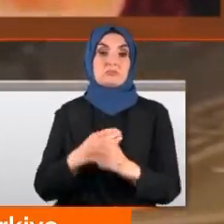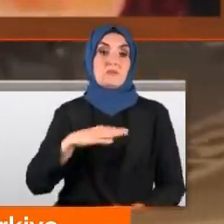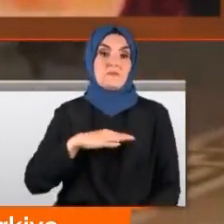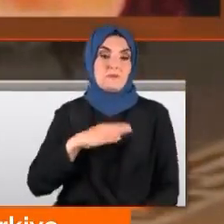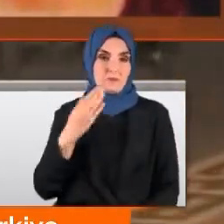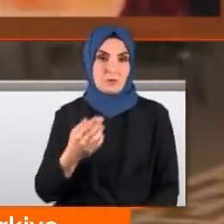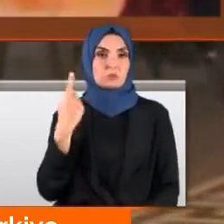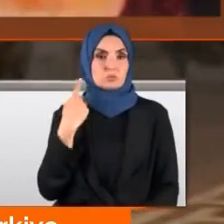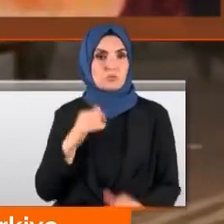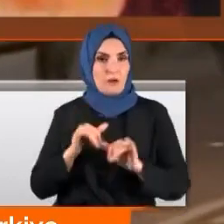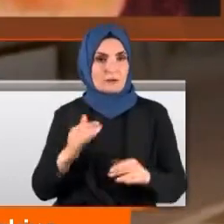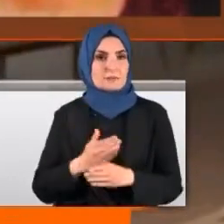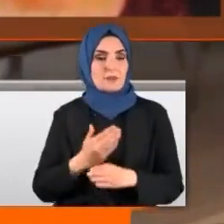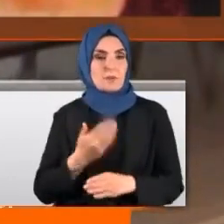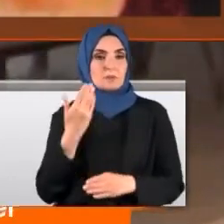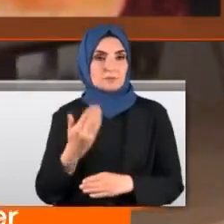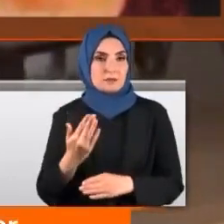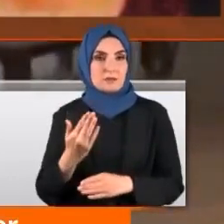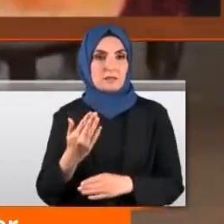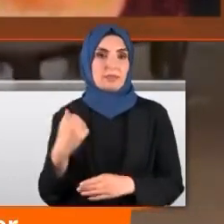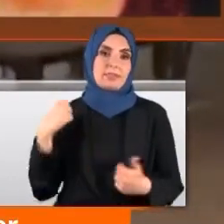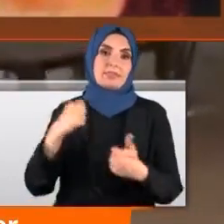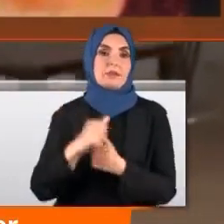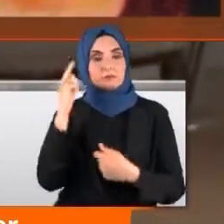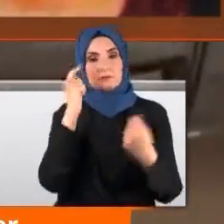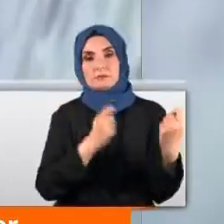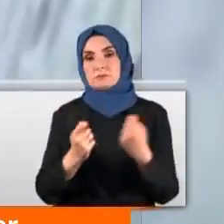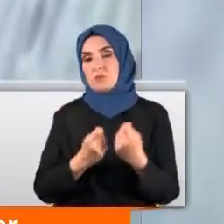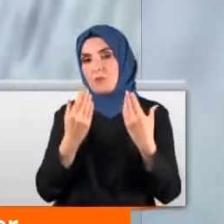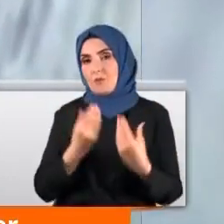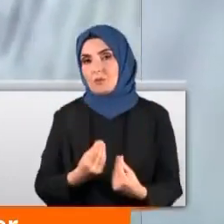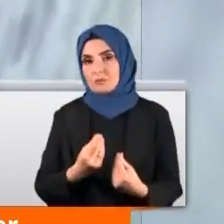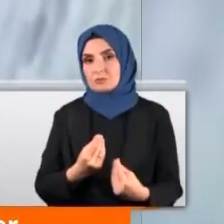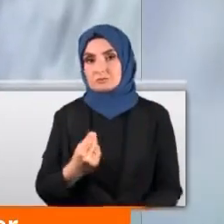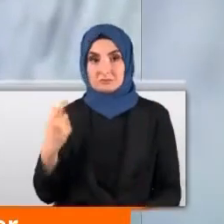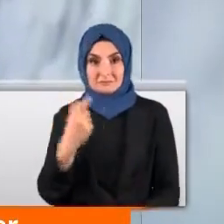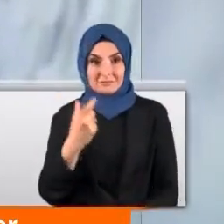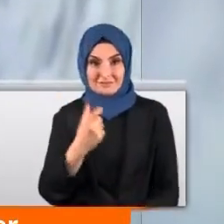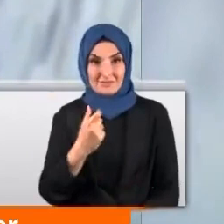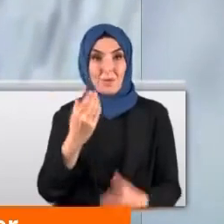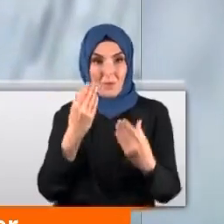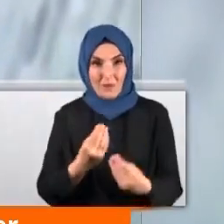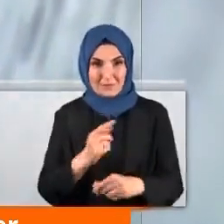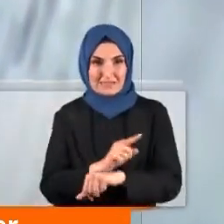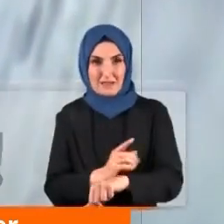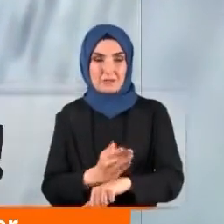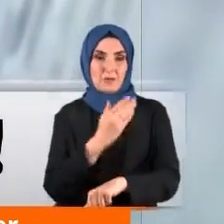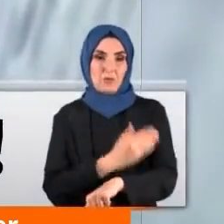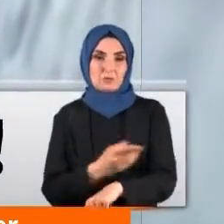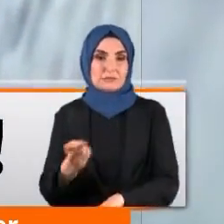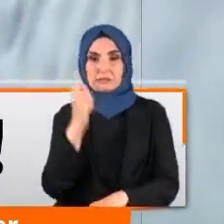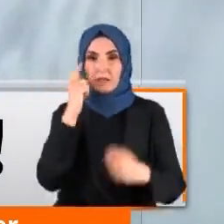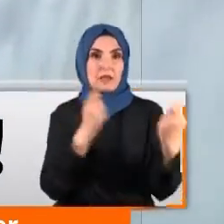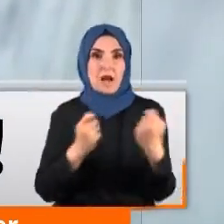neden yüzünden ikili bir kez daha karşı karşıya geldi. İşte bu da dehşet anlarının saniyeler öncesi. İkilinin tartıştığı o